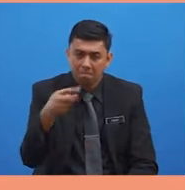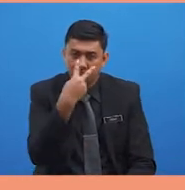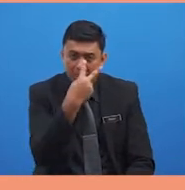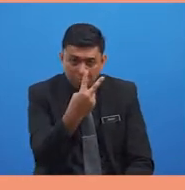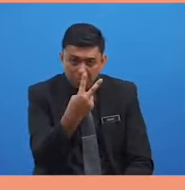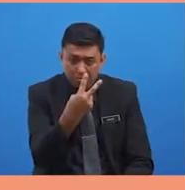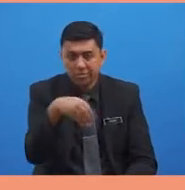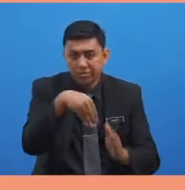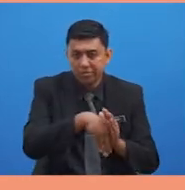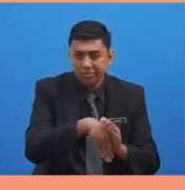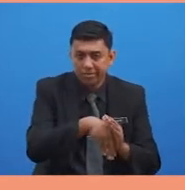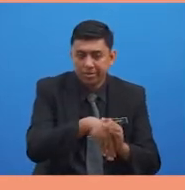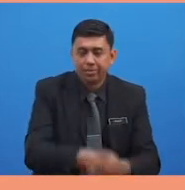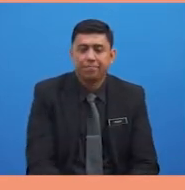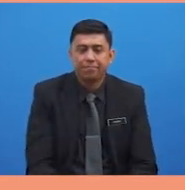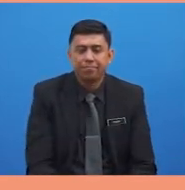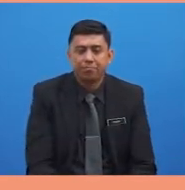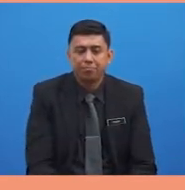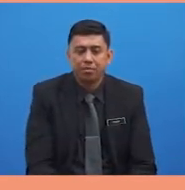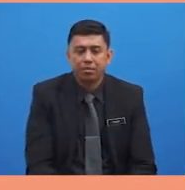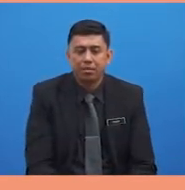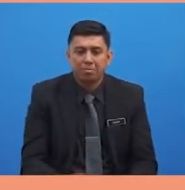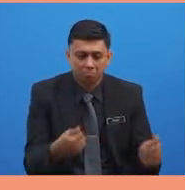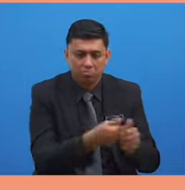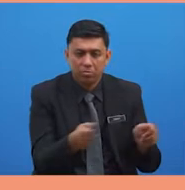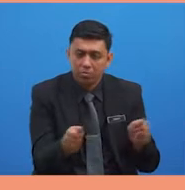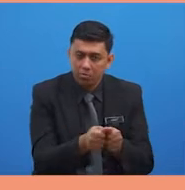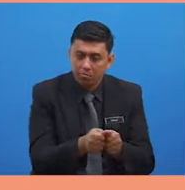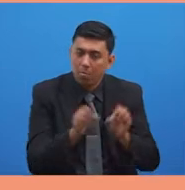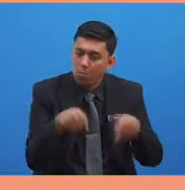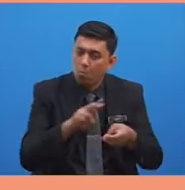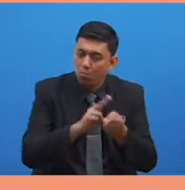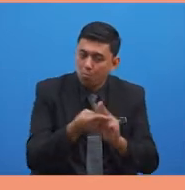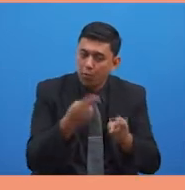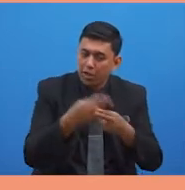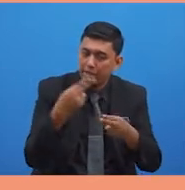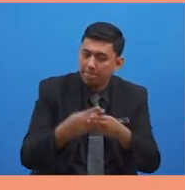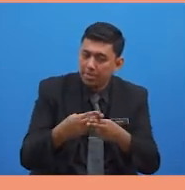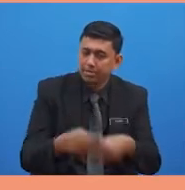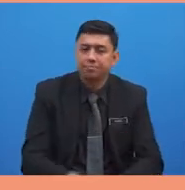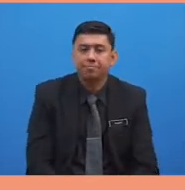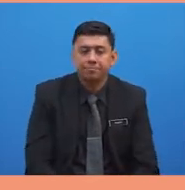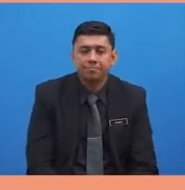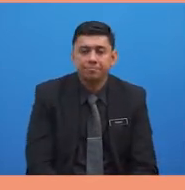jarak serta simbol tambah, diikuti dengan pemboleh ubah nama.